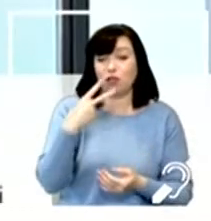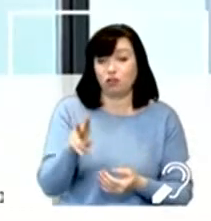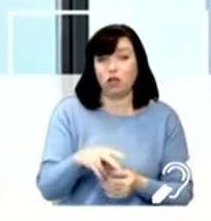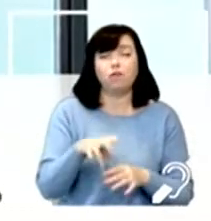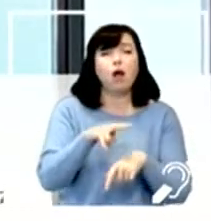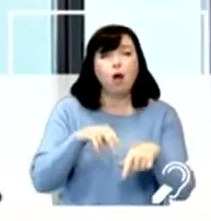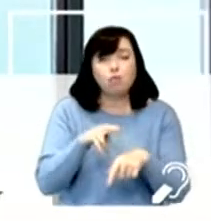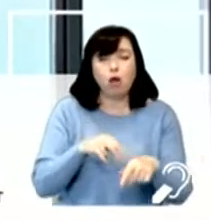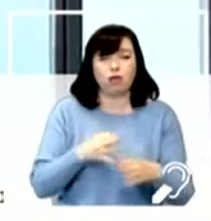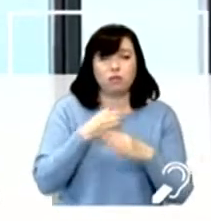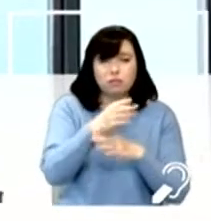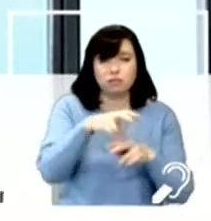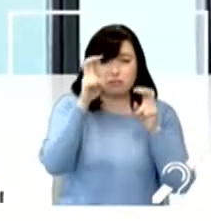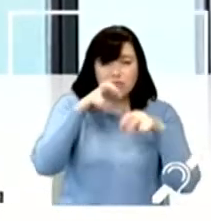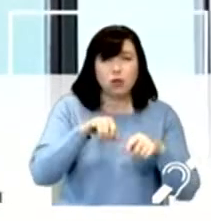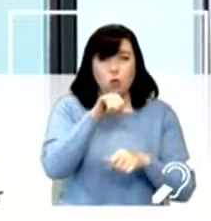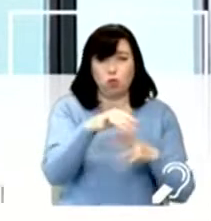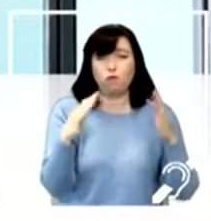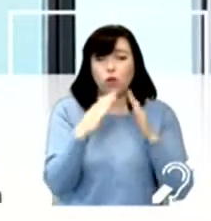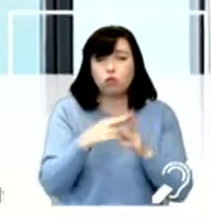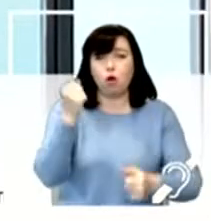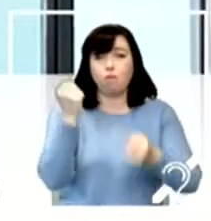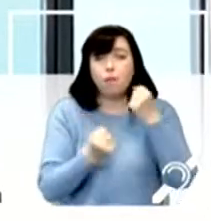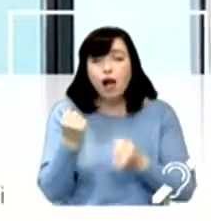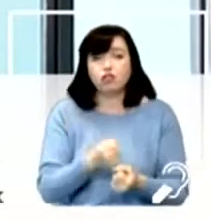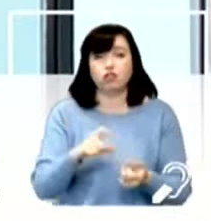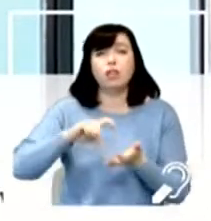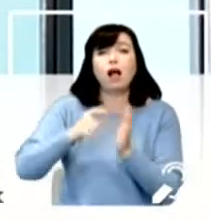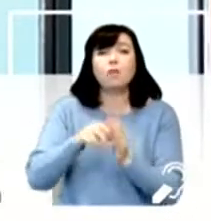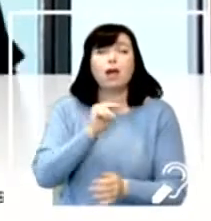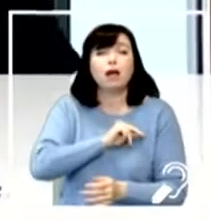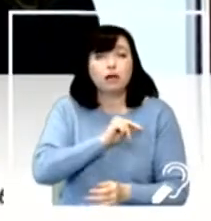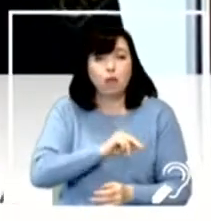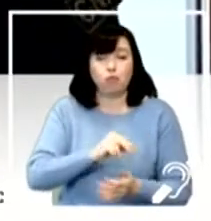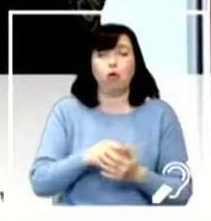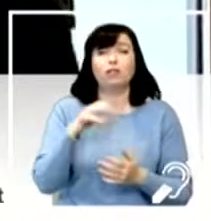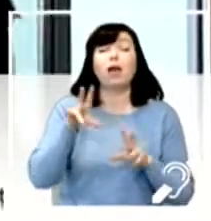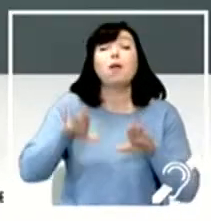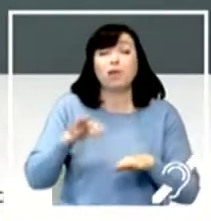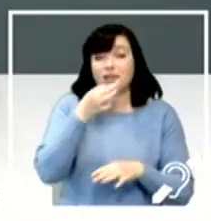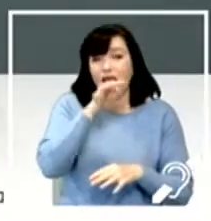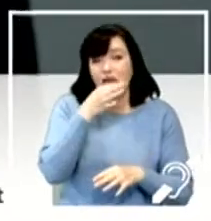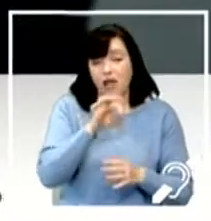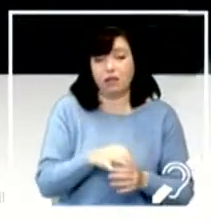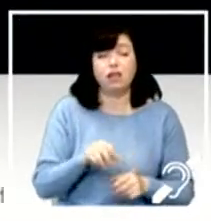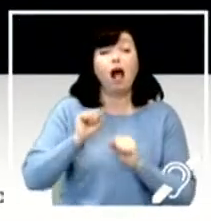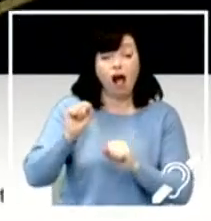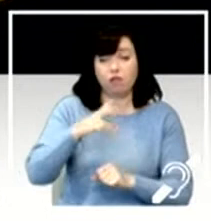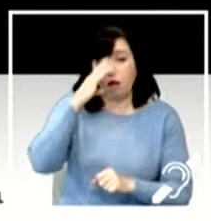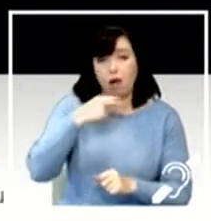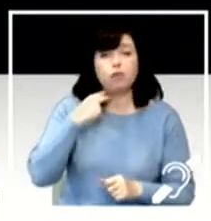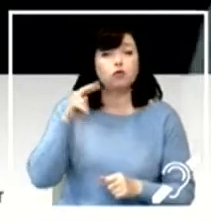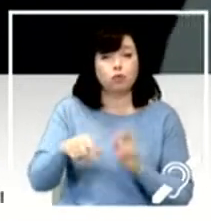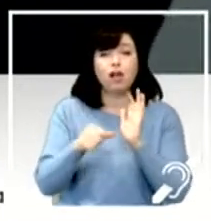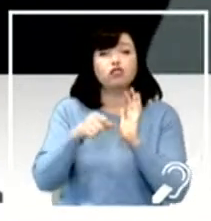au făcut mai multe percheziții la domiciliul, în mașina și la biroul suspectului din Edineț. Avocatul riscă până la 6